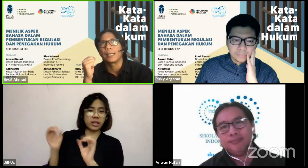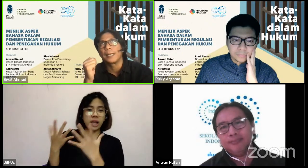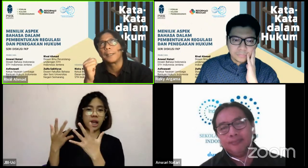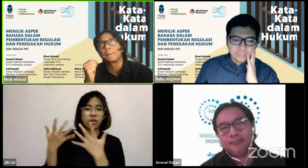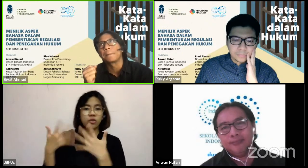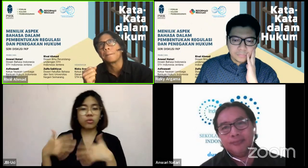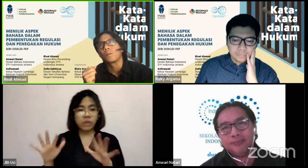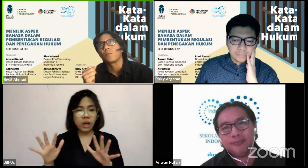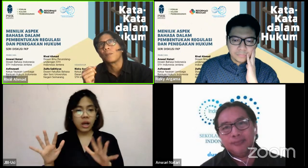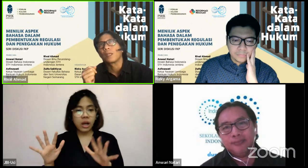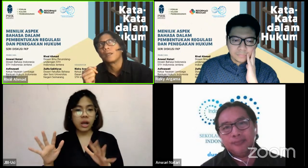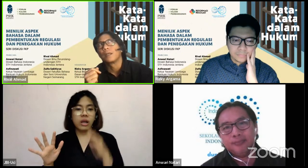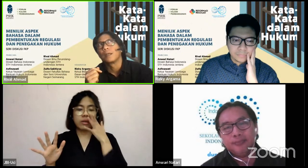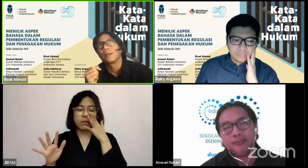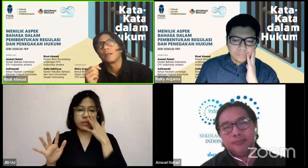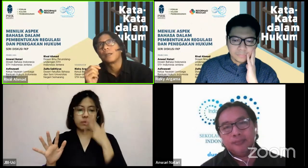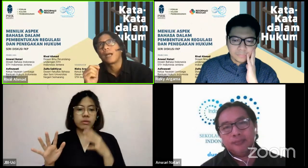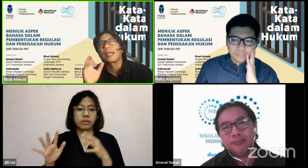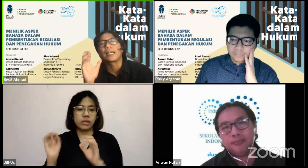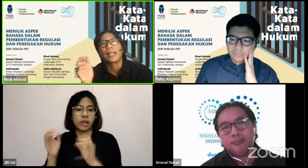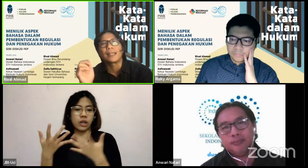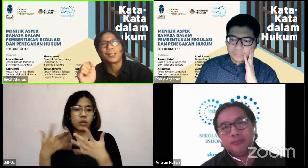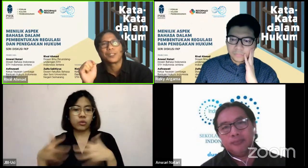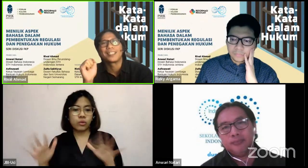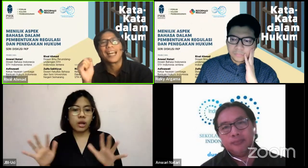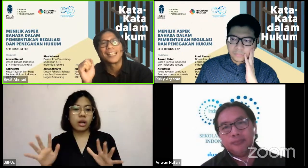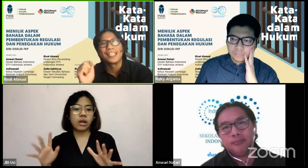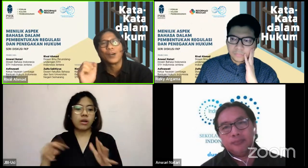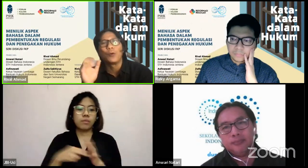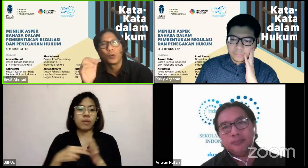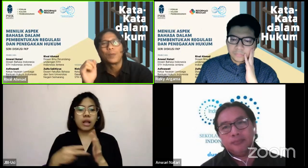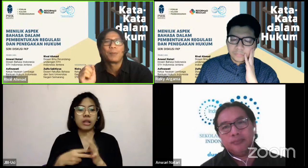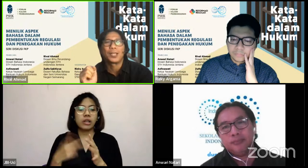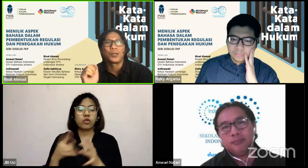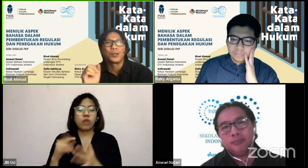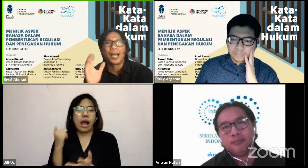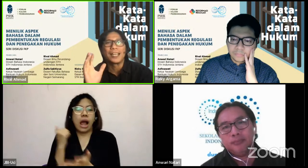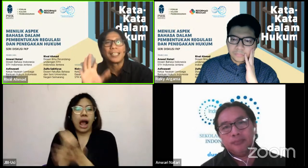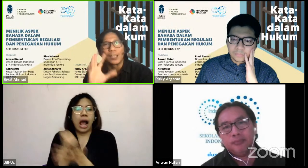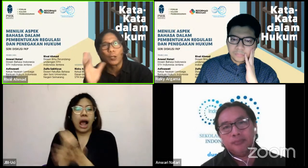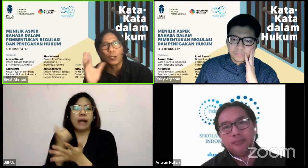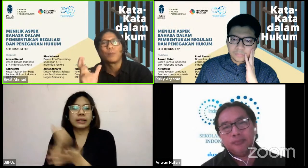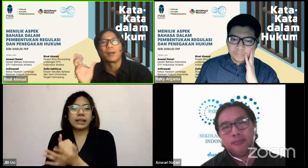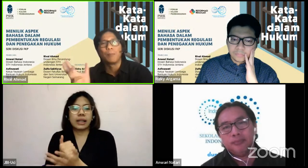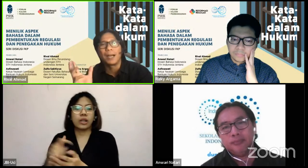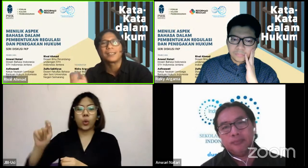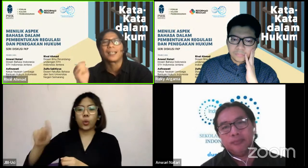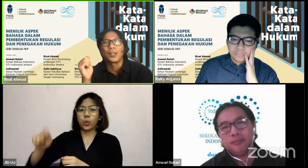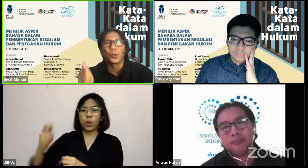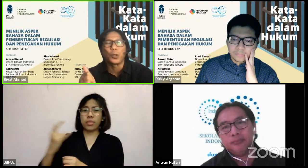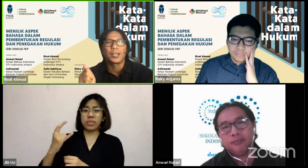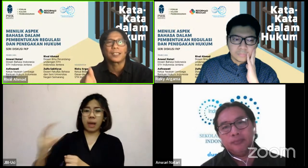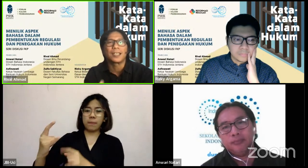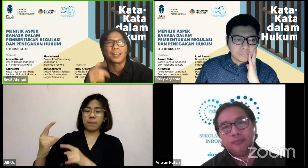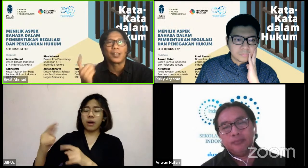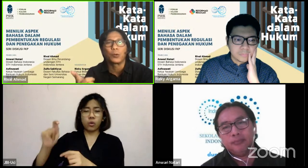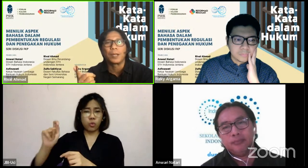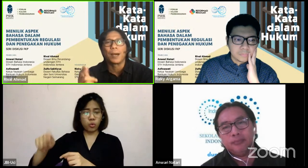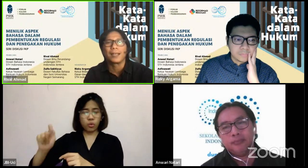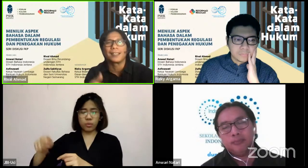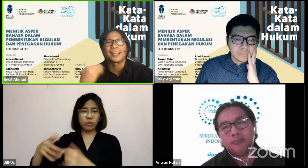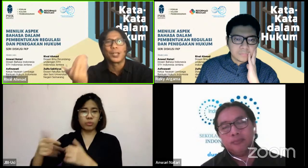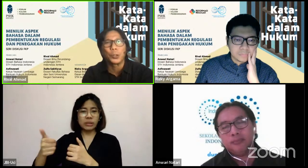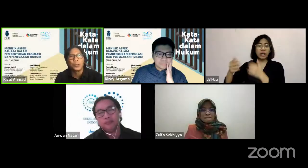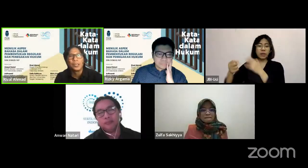dibilang sebagai hakikat nya itu sejatinya hukumnya begitu gedung ada dia terus berkembang tergantung konteksnya